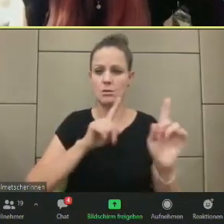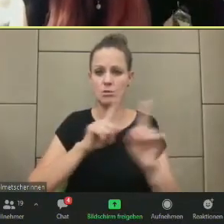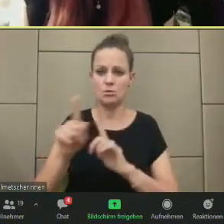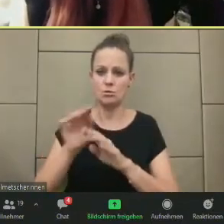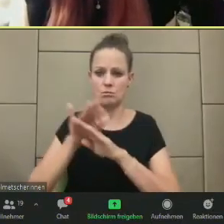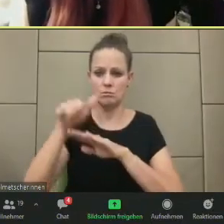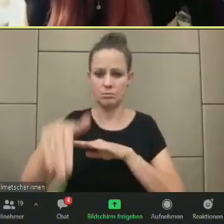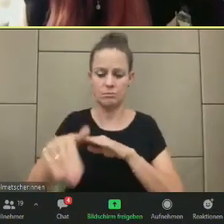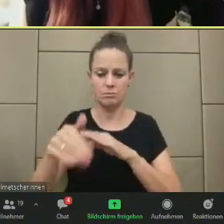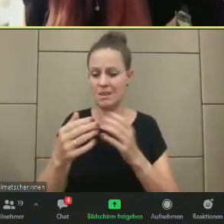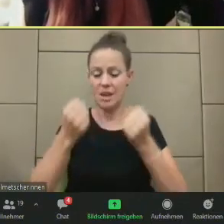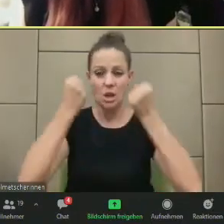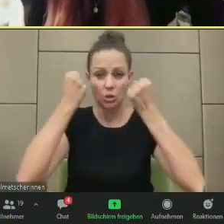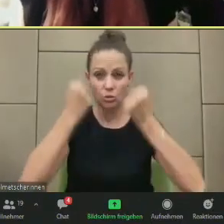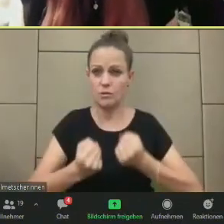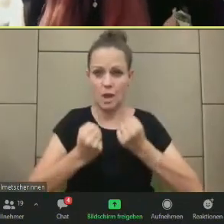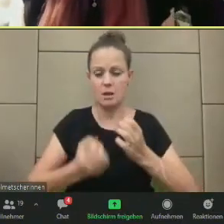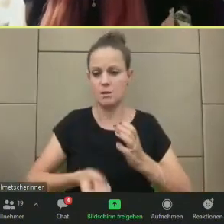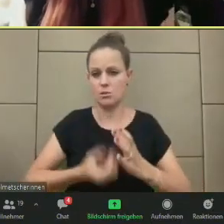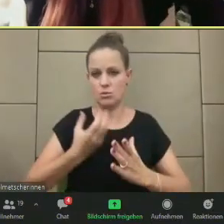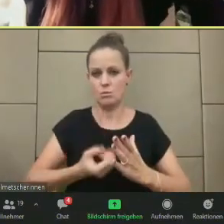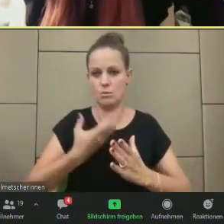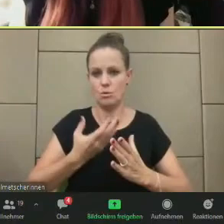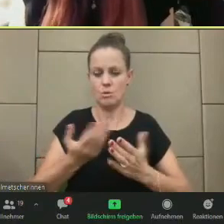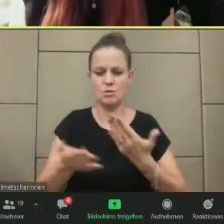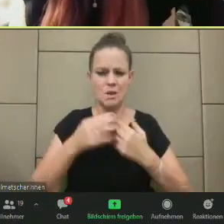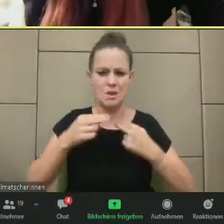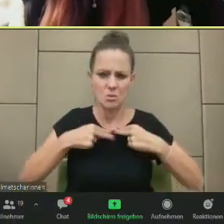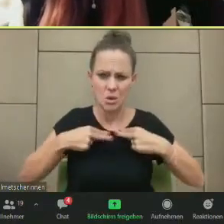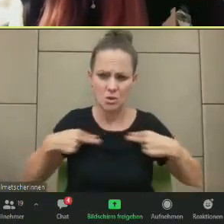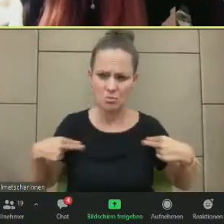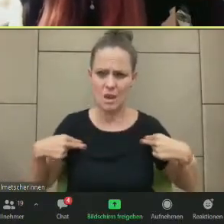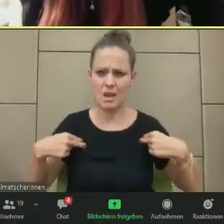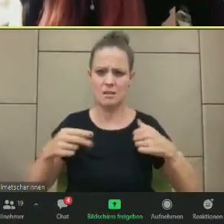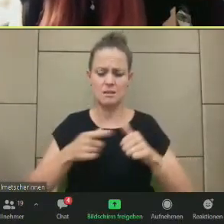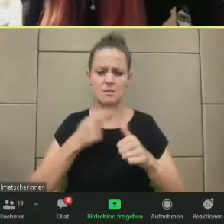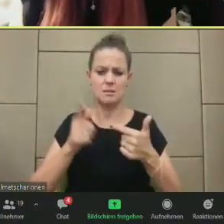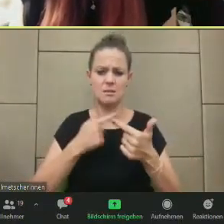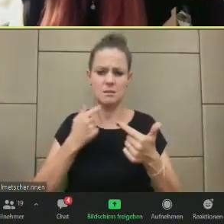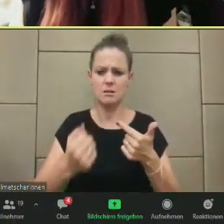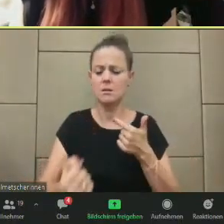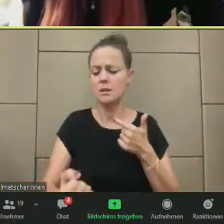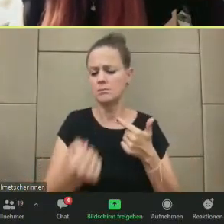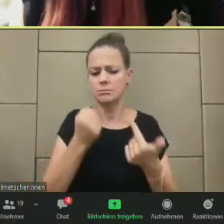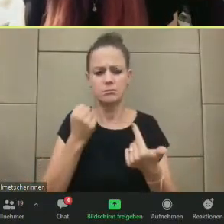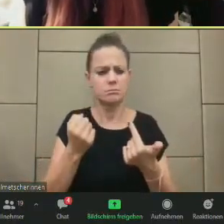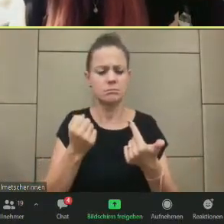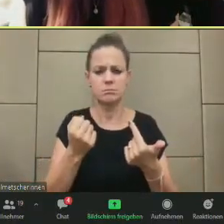ganz schweren Symptomen einhergehen, mit Schmerzen, starken